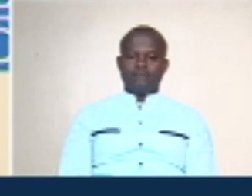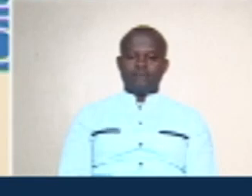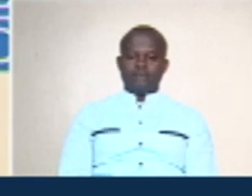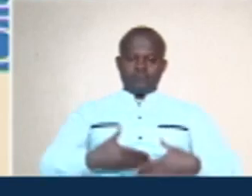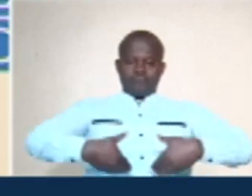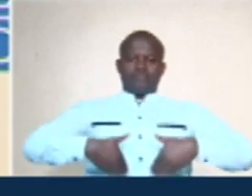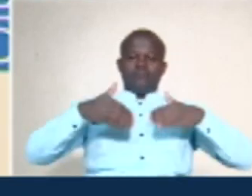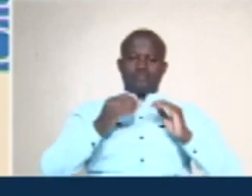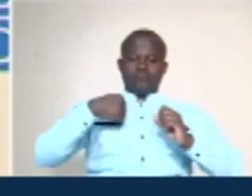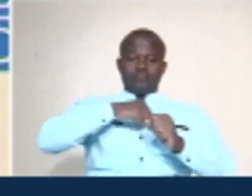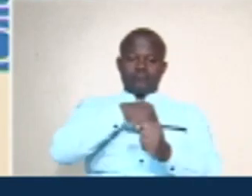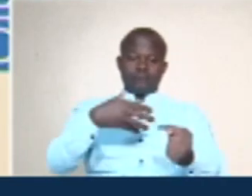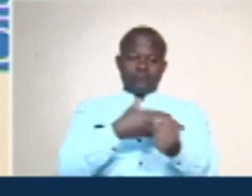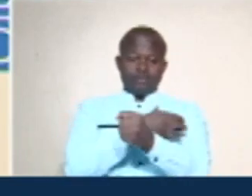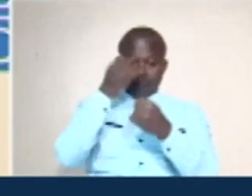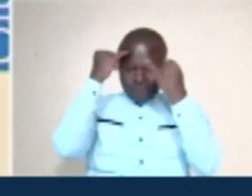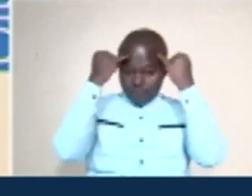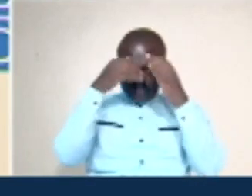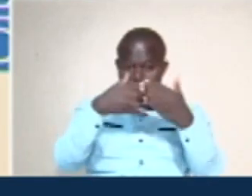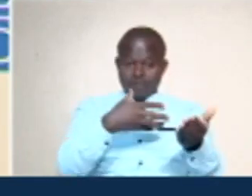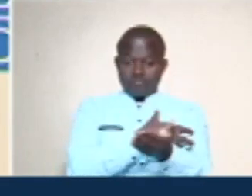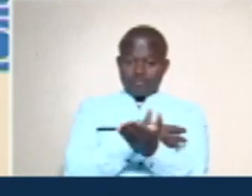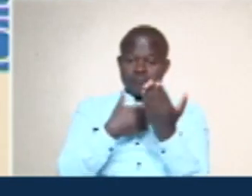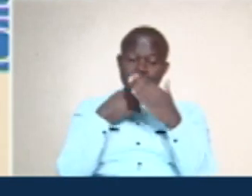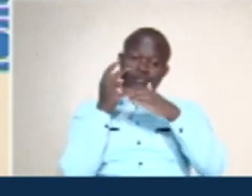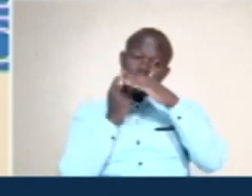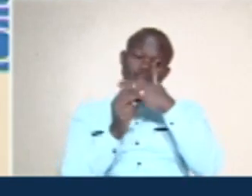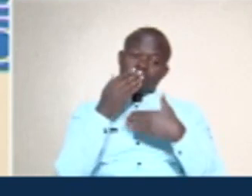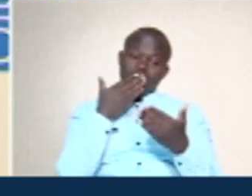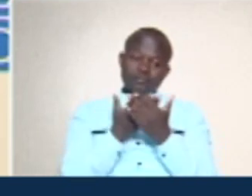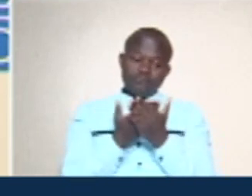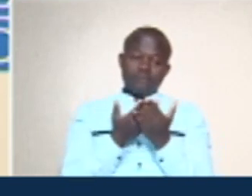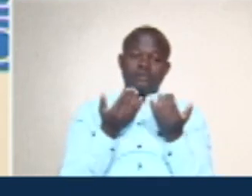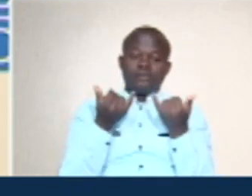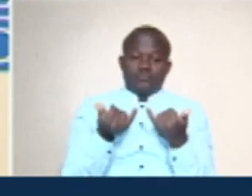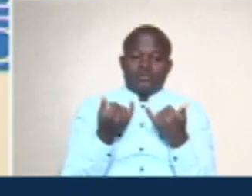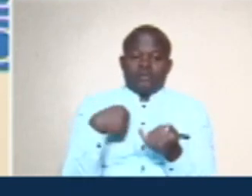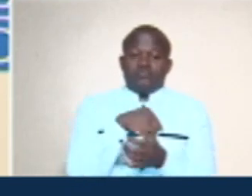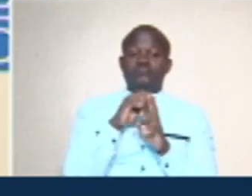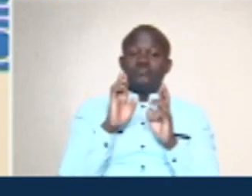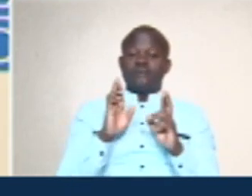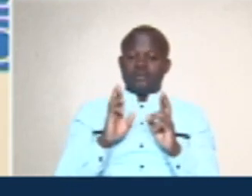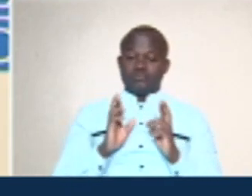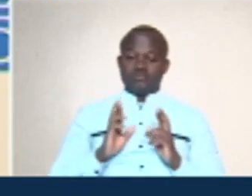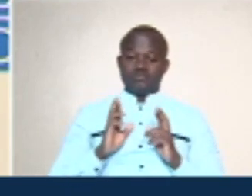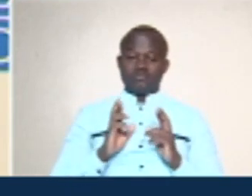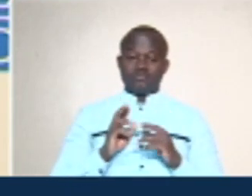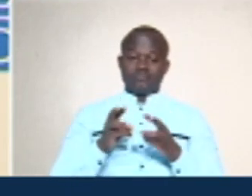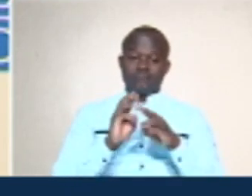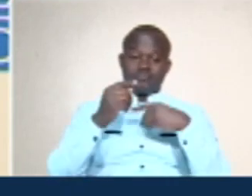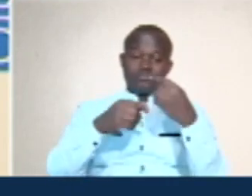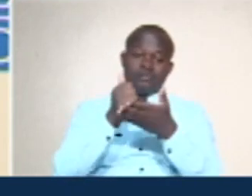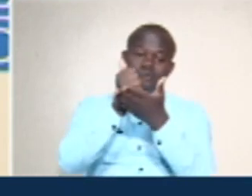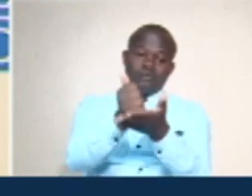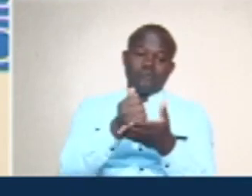Urubyiruko rwacu rurashoboye, bafite ibitekerezo, bafite imbaraga, bafite icyerekezo cyiza. So ndizera yuko uko tuzakomeza